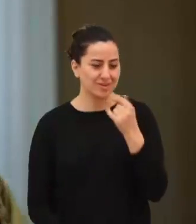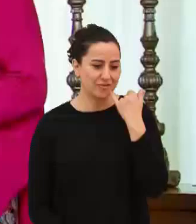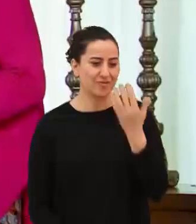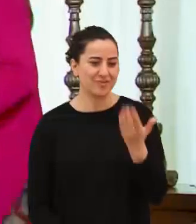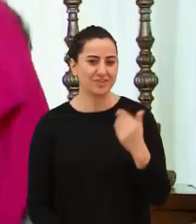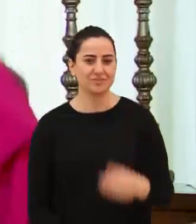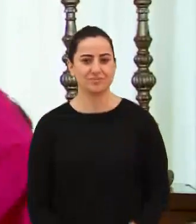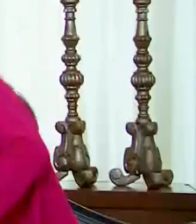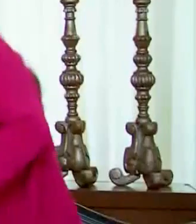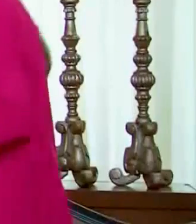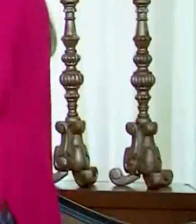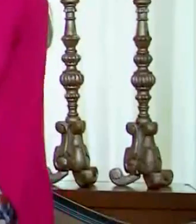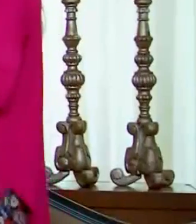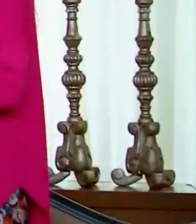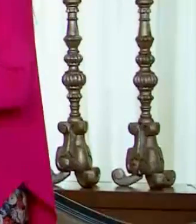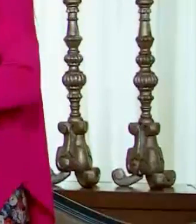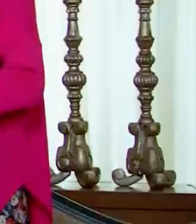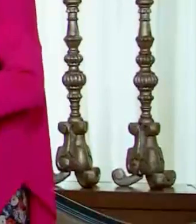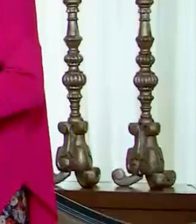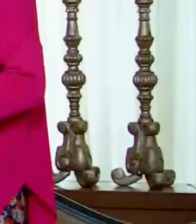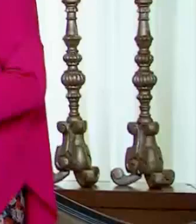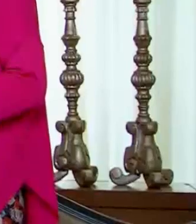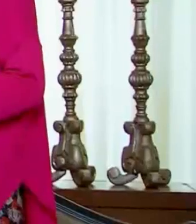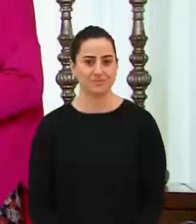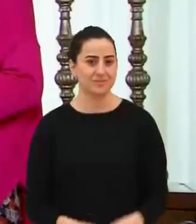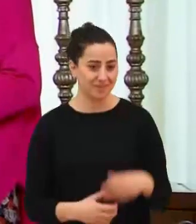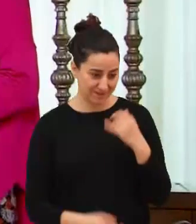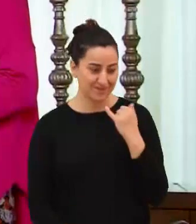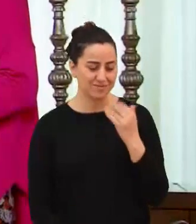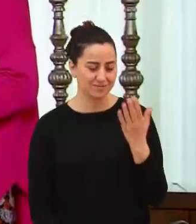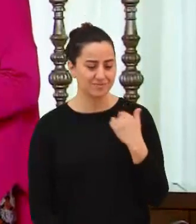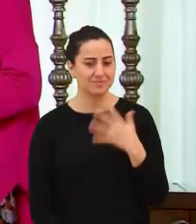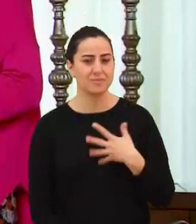ver. Burada. Ver telefonunu. Vay güzel,